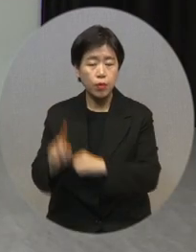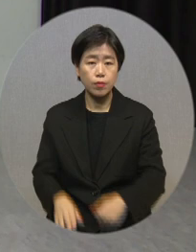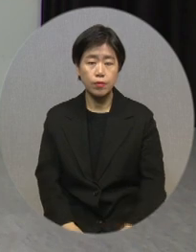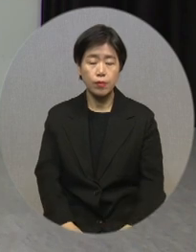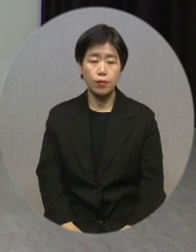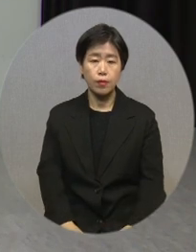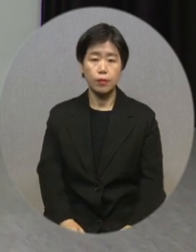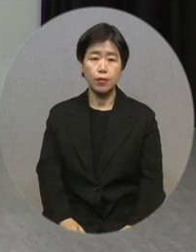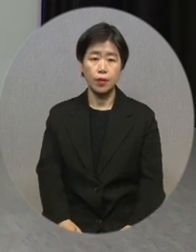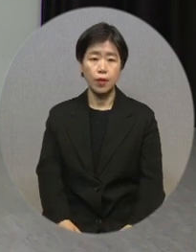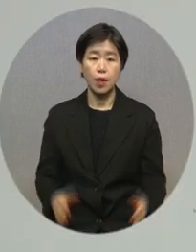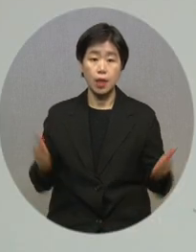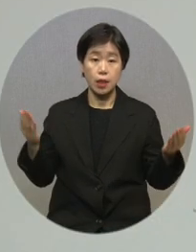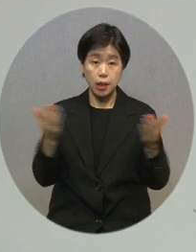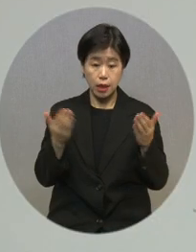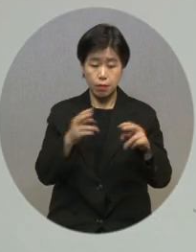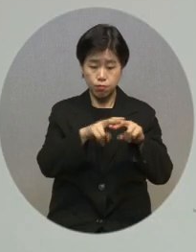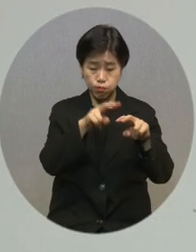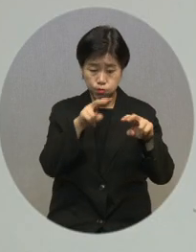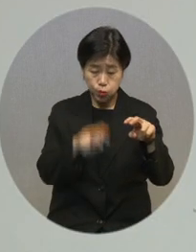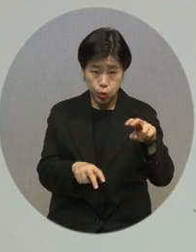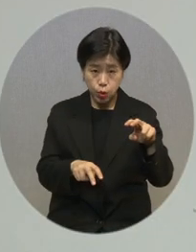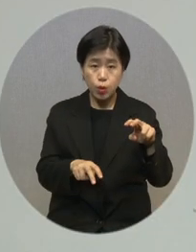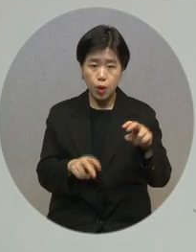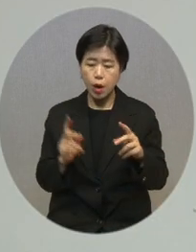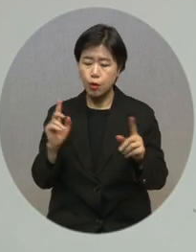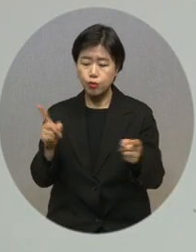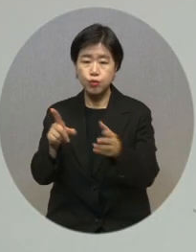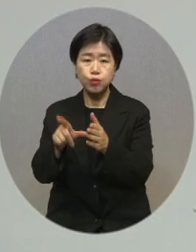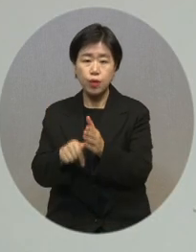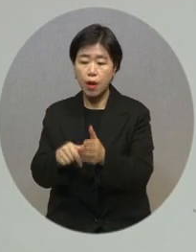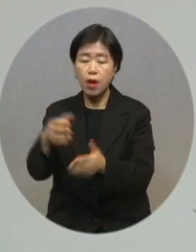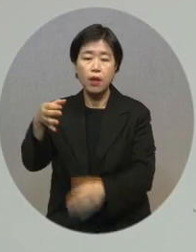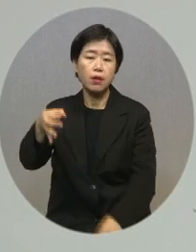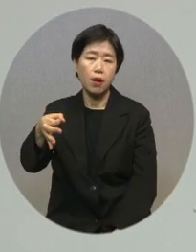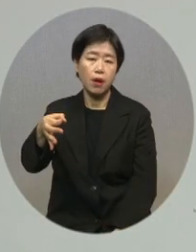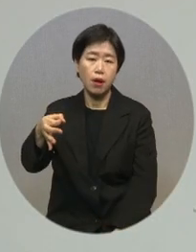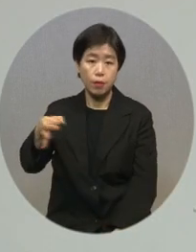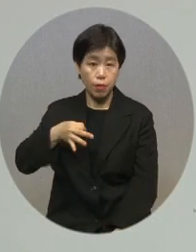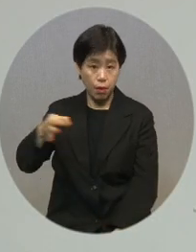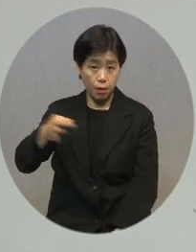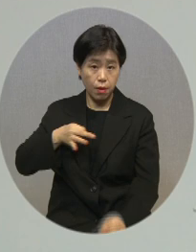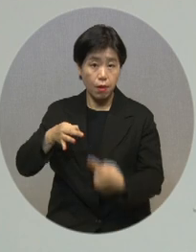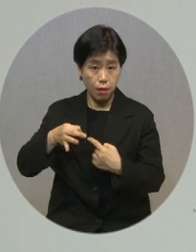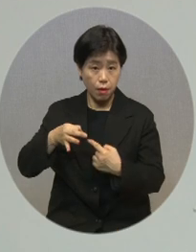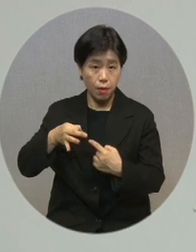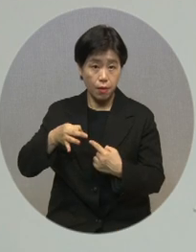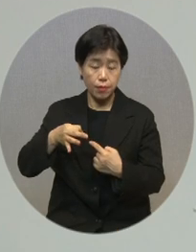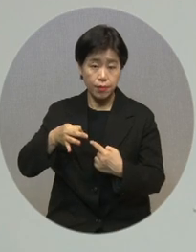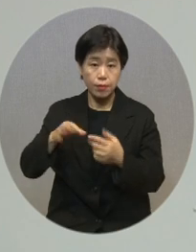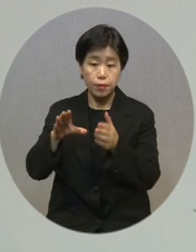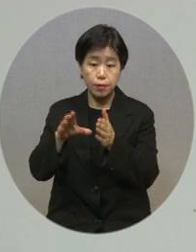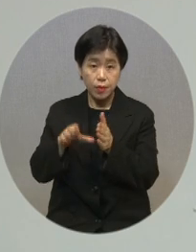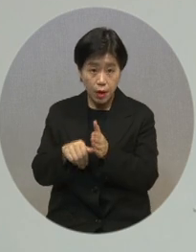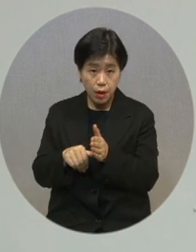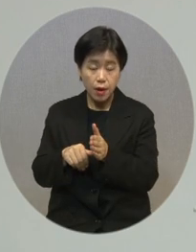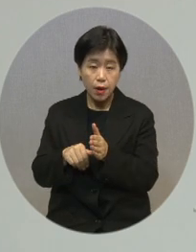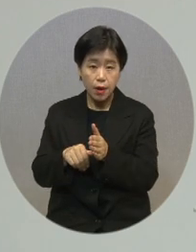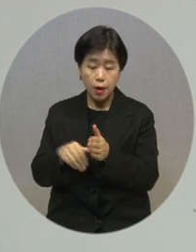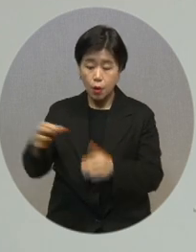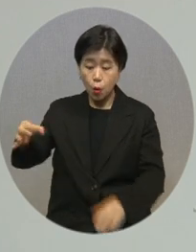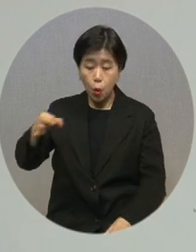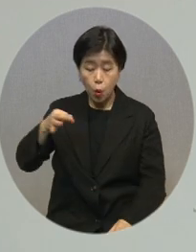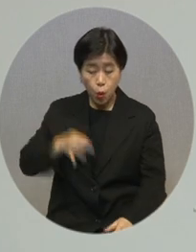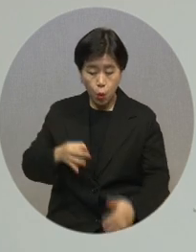그 받는 분들 중에서 실업급여를 받는 기간 중에 네. 그 취업에 성공한 그